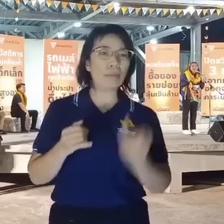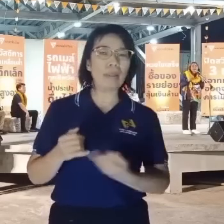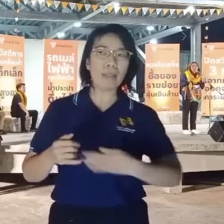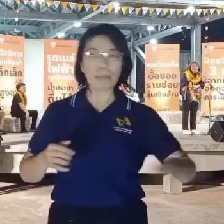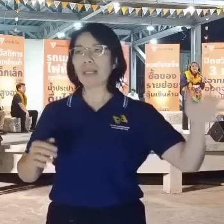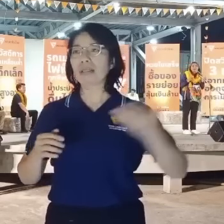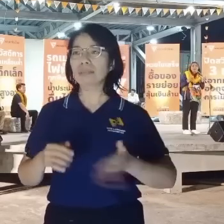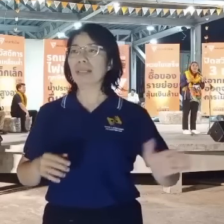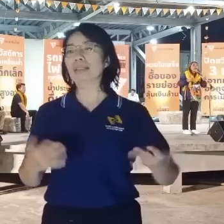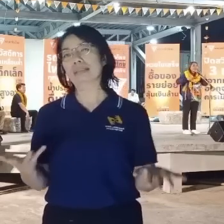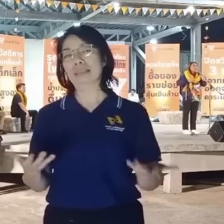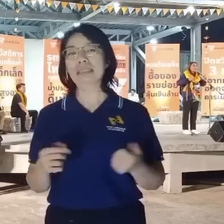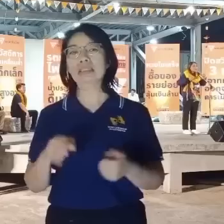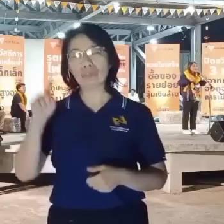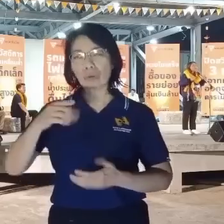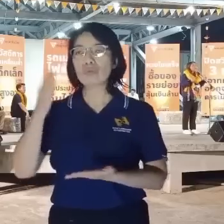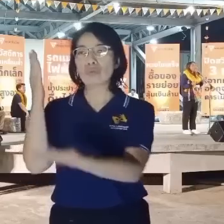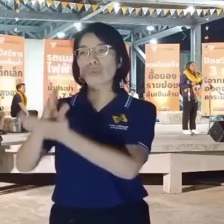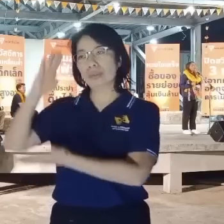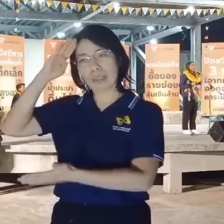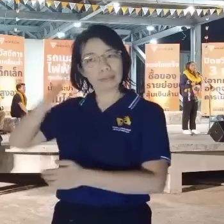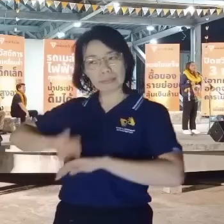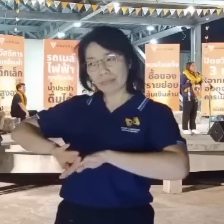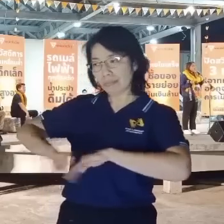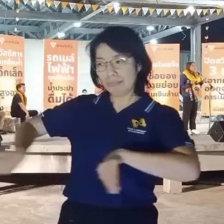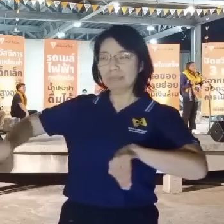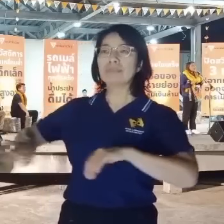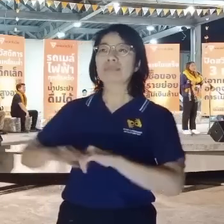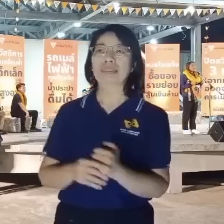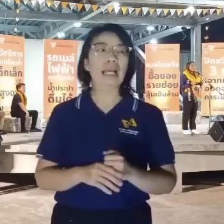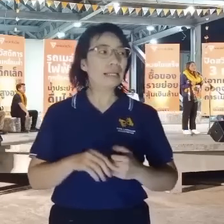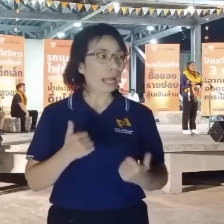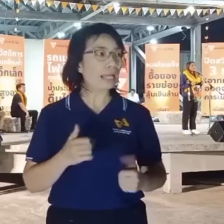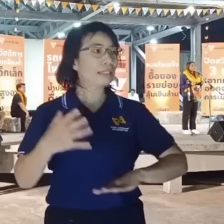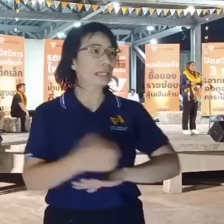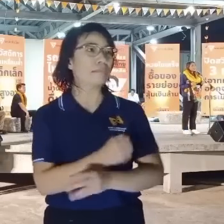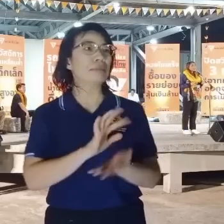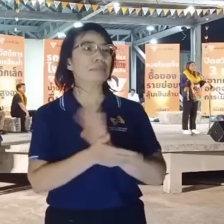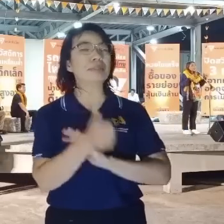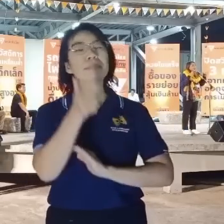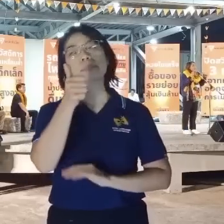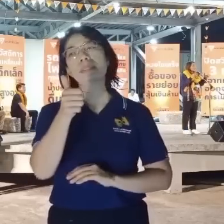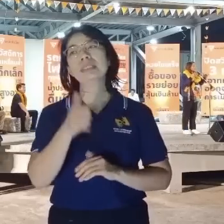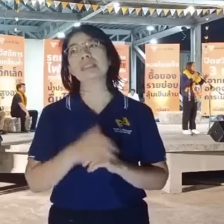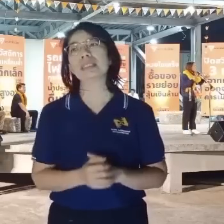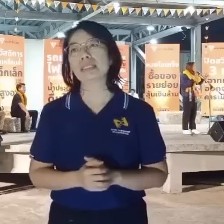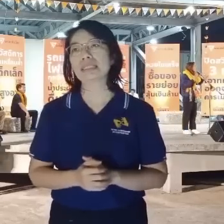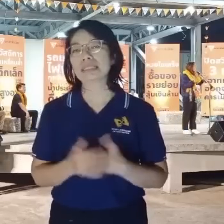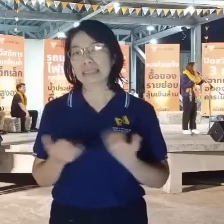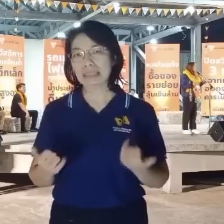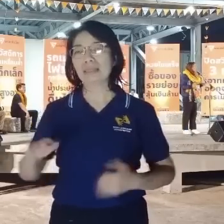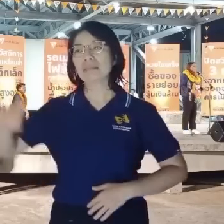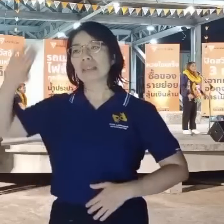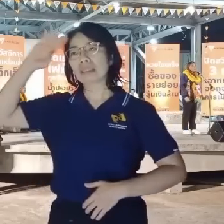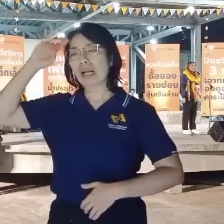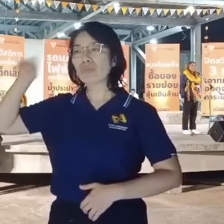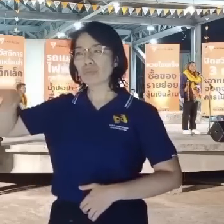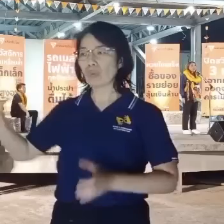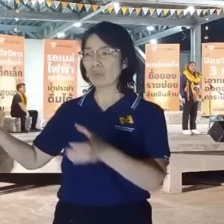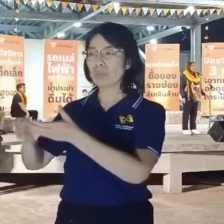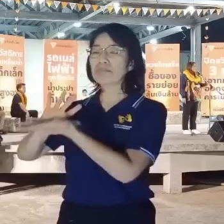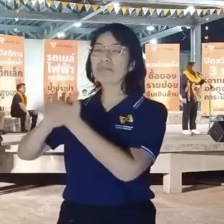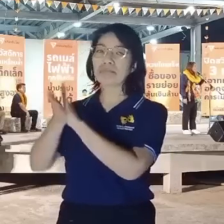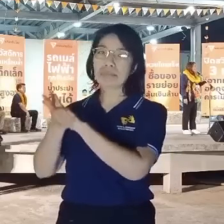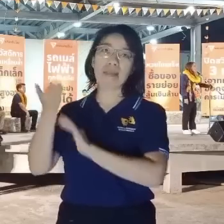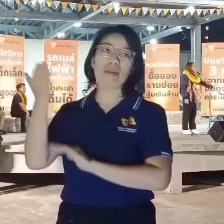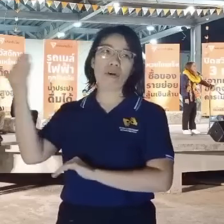มีการเมืองดีๆให้กับลูกหลานเราได้ใช่ไม่ใช่การปฏิรูปกองทัพเริ่มต้นง่